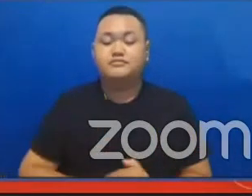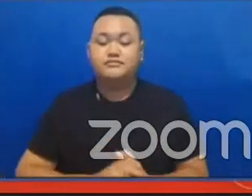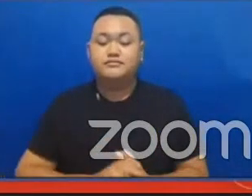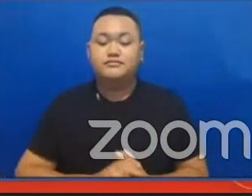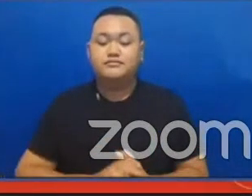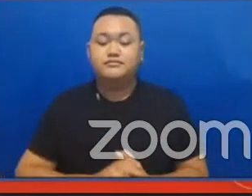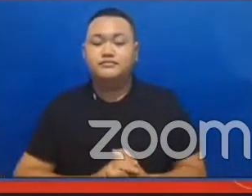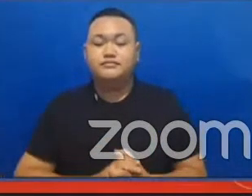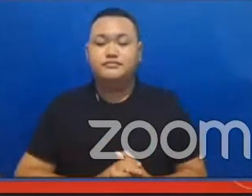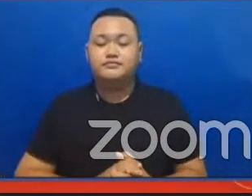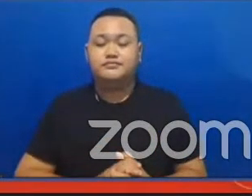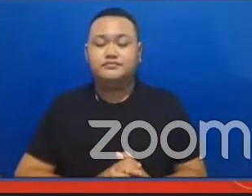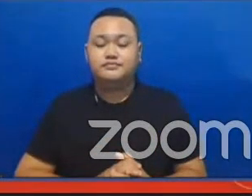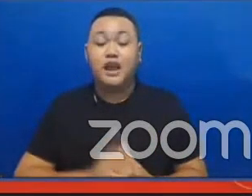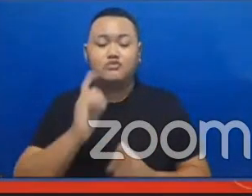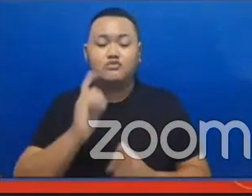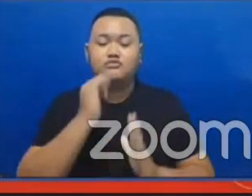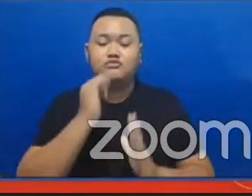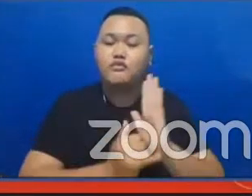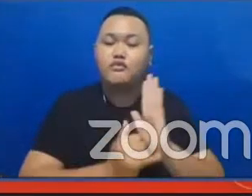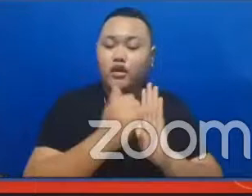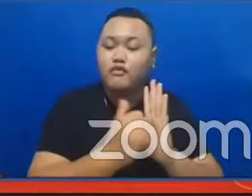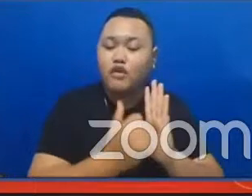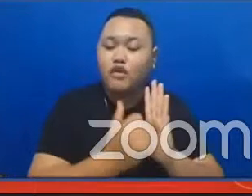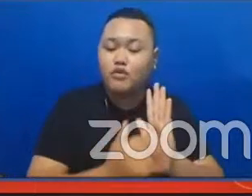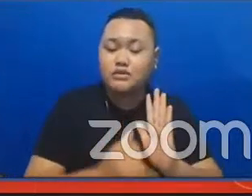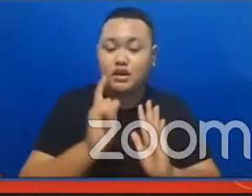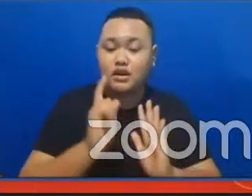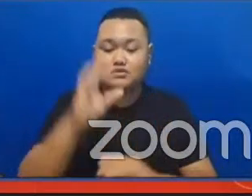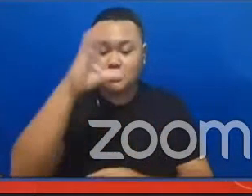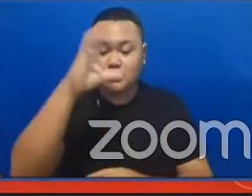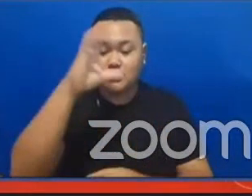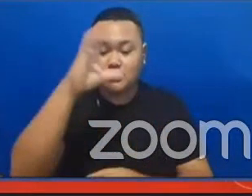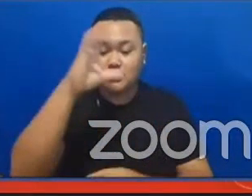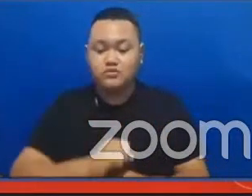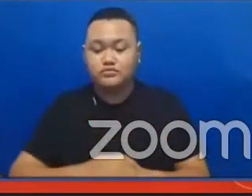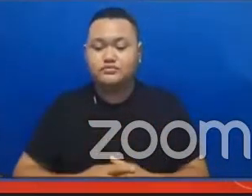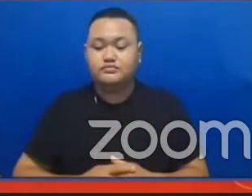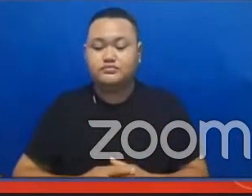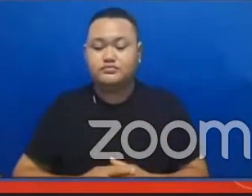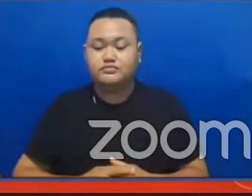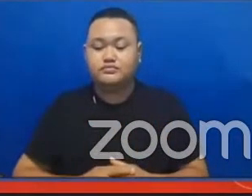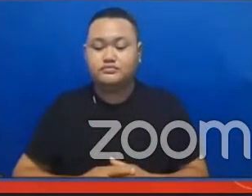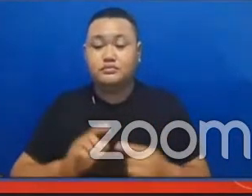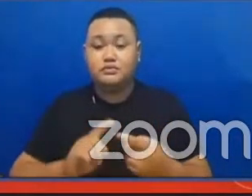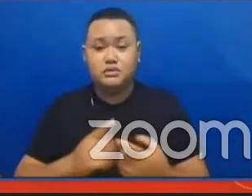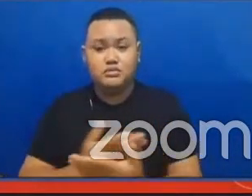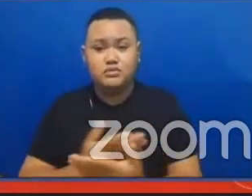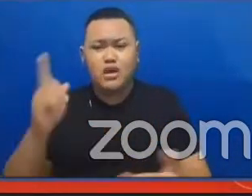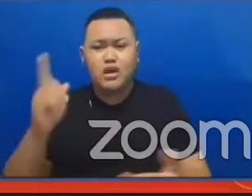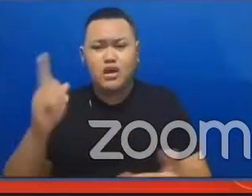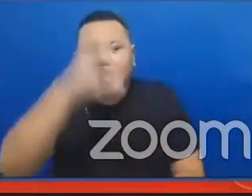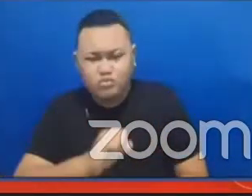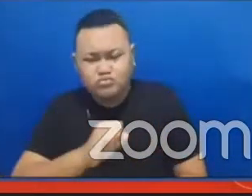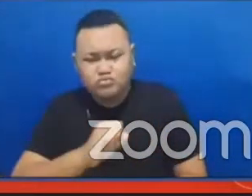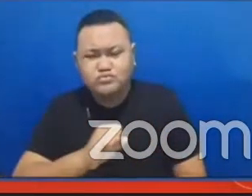harus mengevaluasi sejauh mana penguasaan ICT pada anak didik kita. Penggunaan alat, ya,